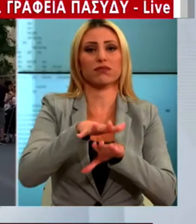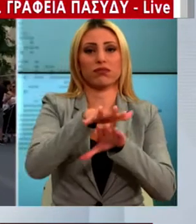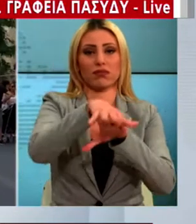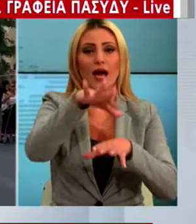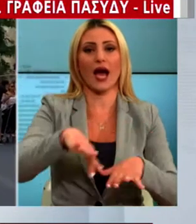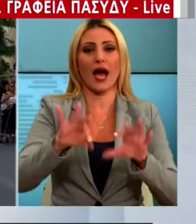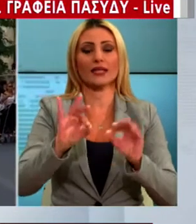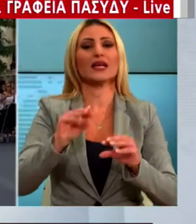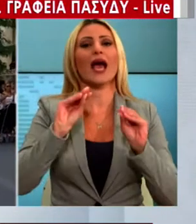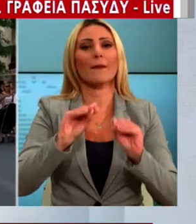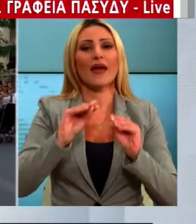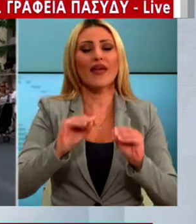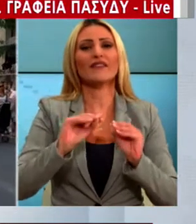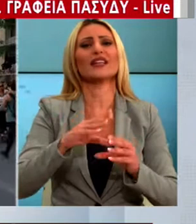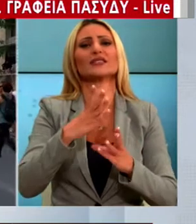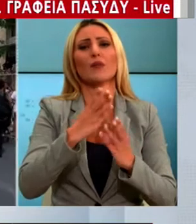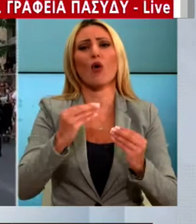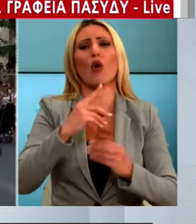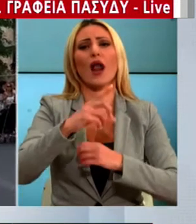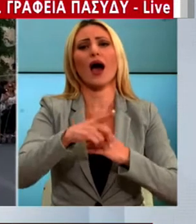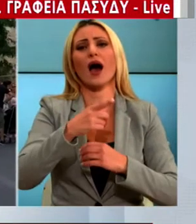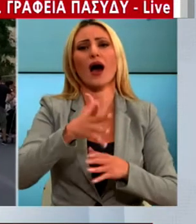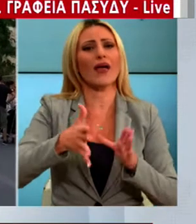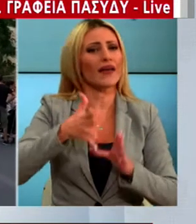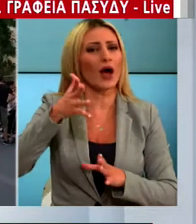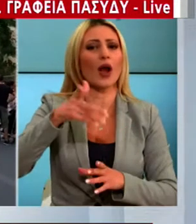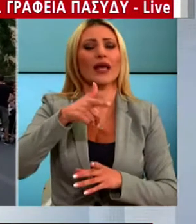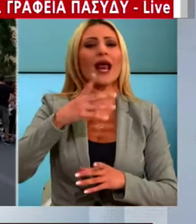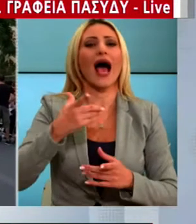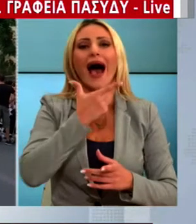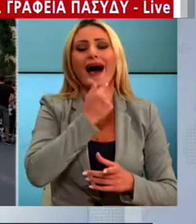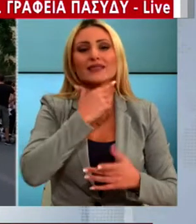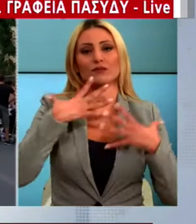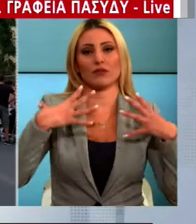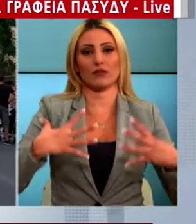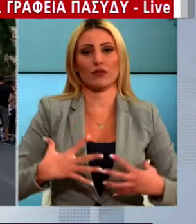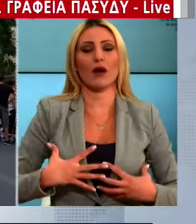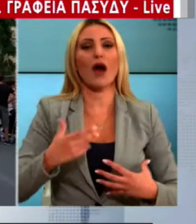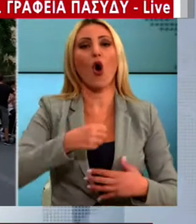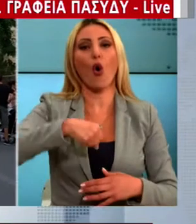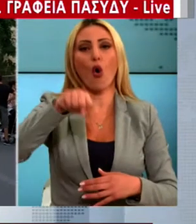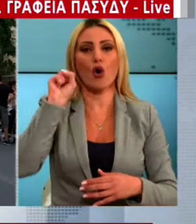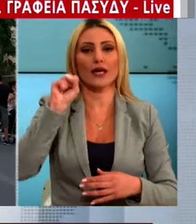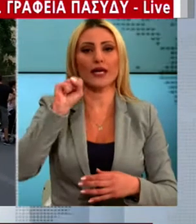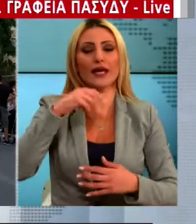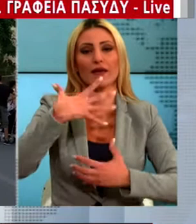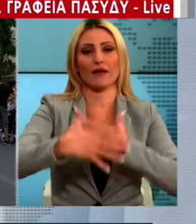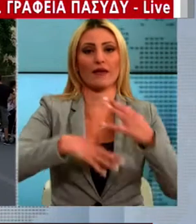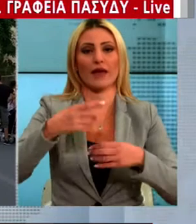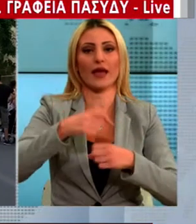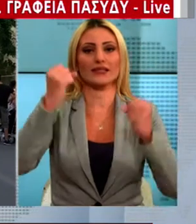συγκεντρώνεται. Εκπαιδευτικοί όλων των ηλικιών βρίσκονται εδώ, φορούν λευκά μπλουζάκια που γράφουν όχι στην διάλυση